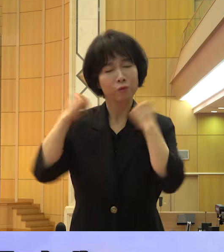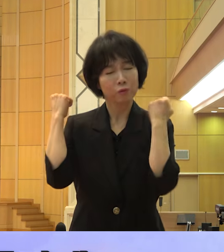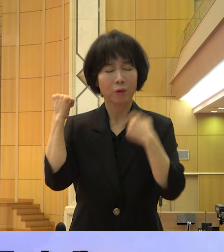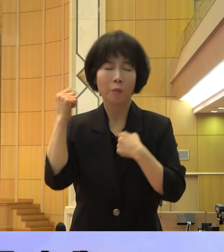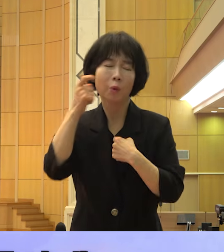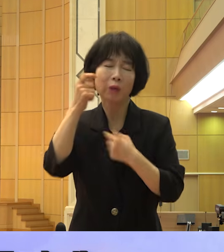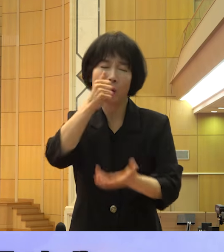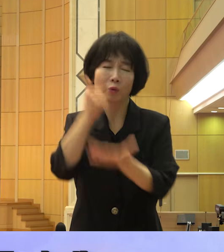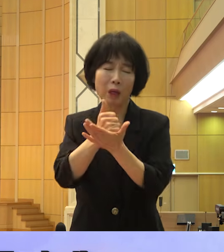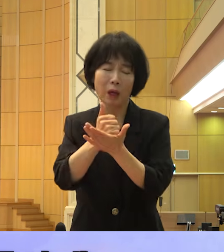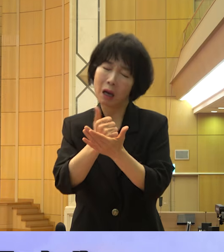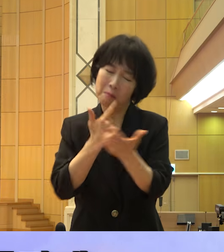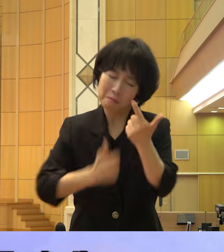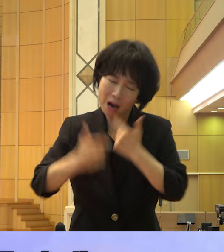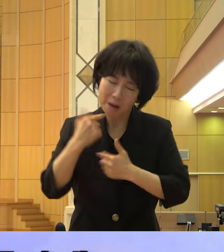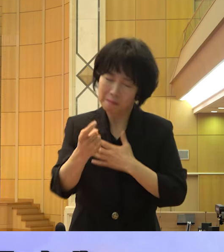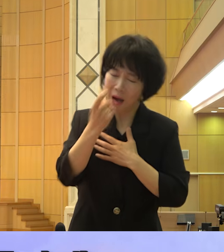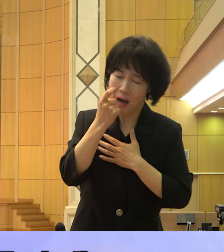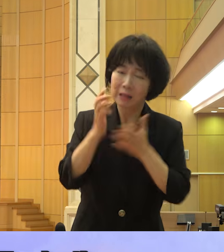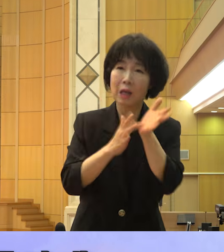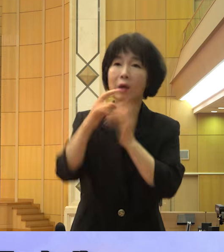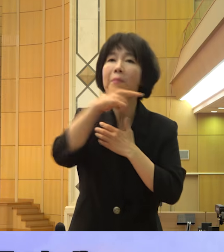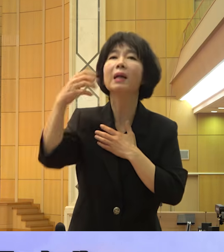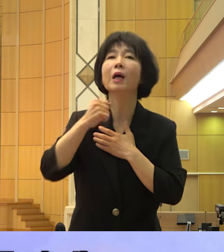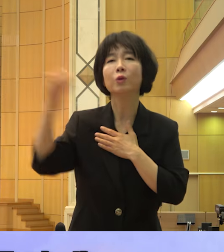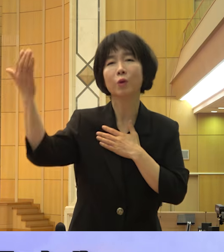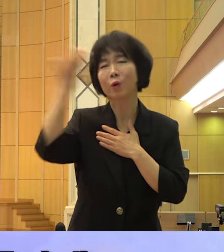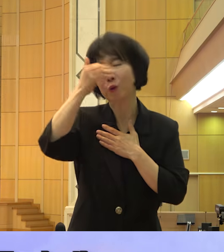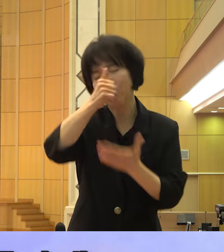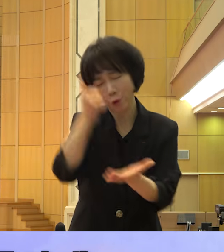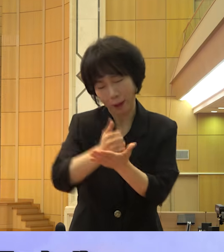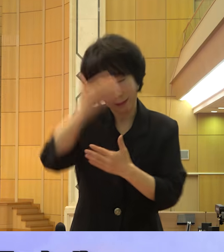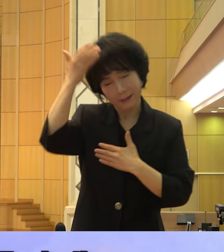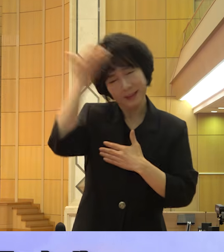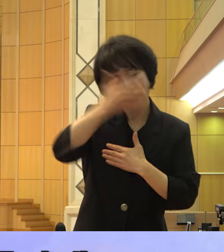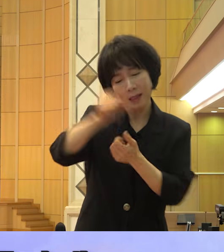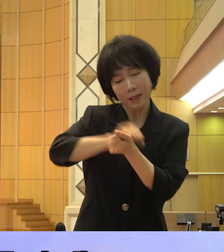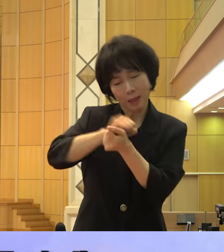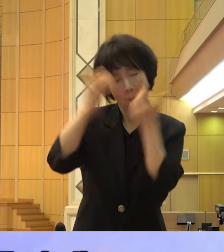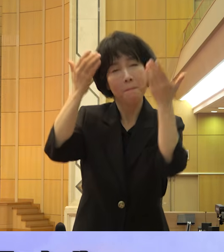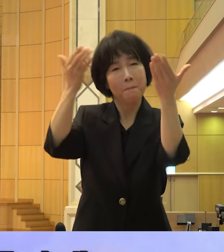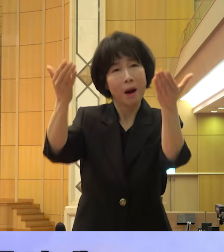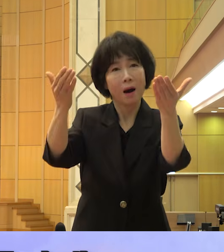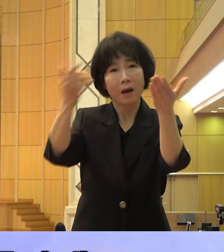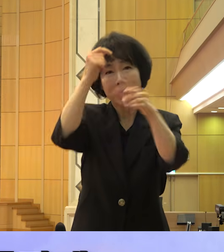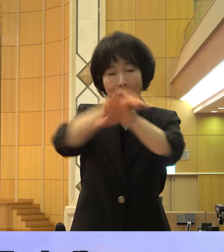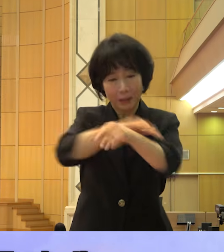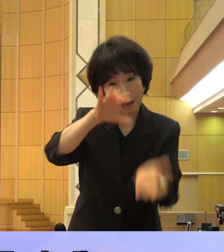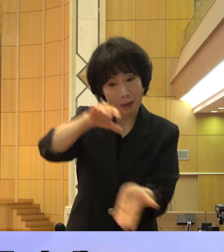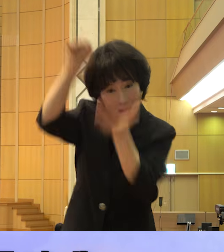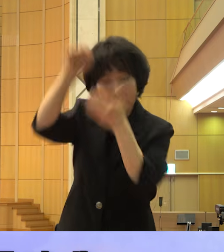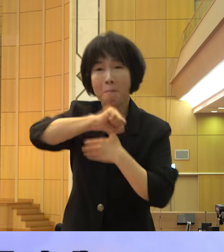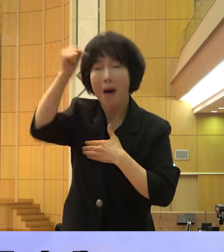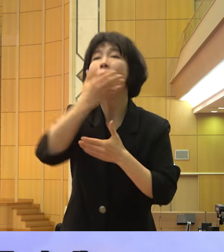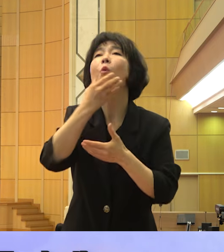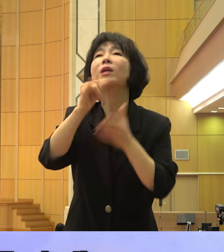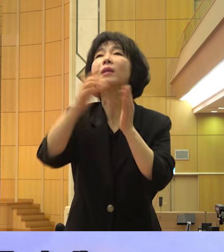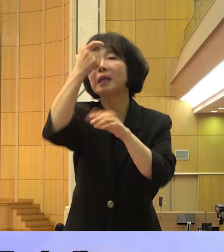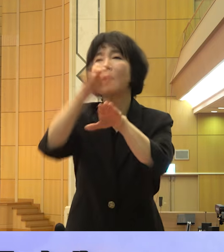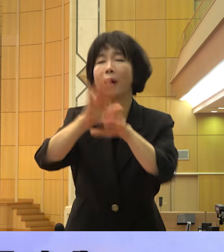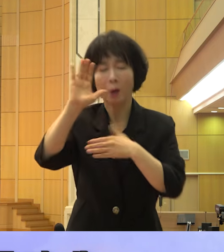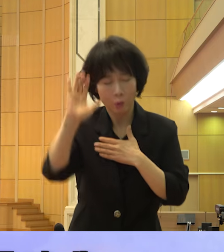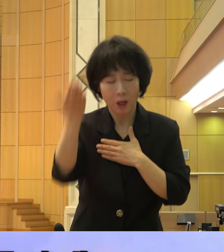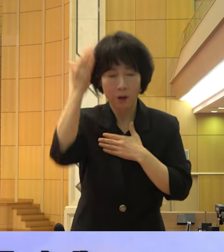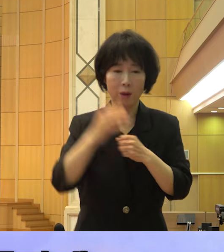못했던 것들 예수님의 보혈로 정결케 씻어주셔서 아벨의 제사와 같이 연합될 수 있는 복된 예배가